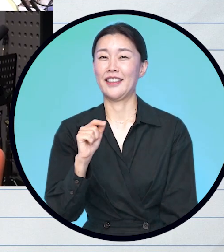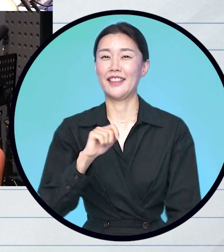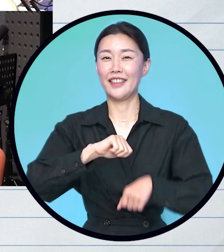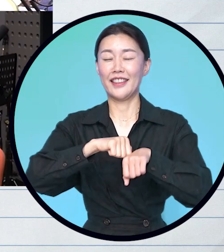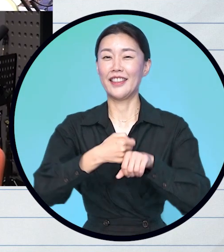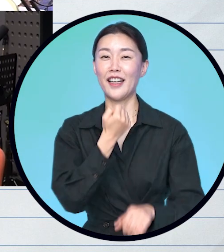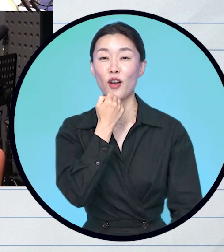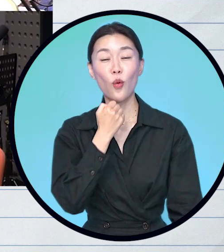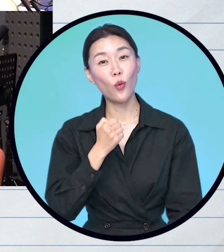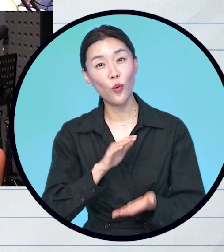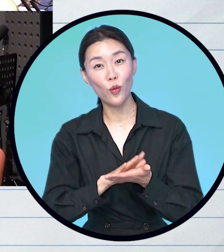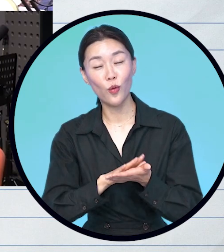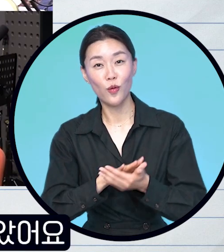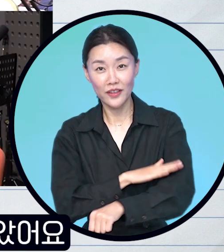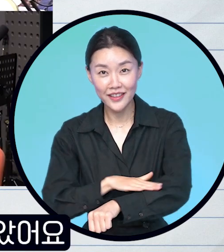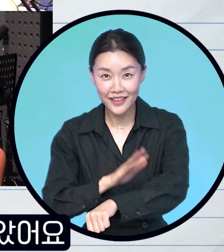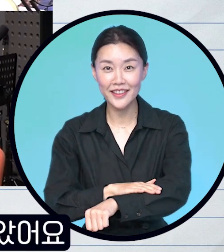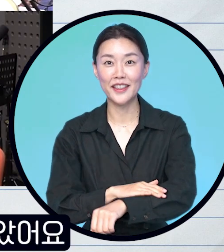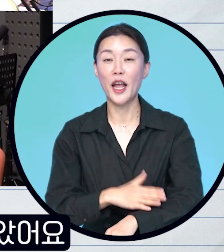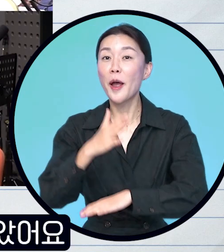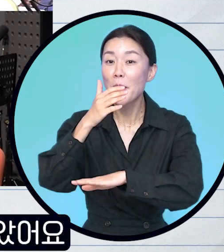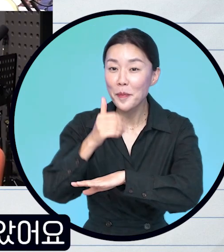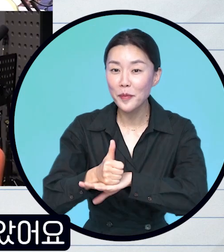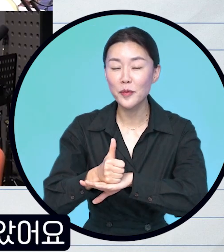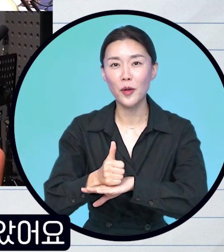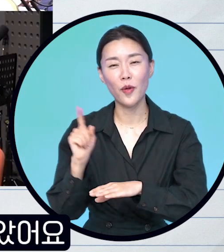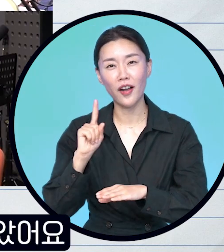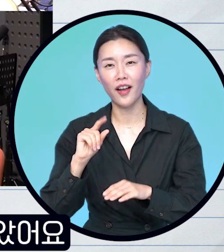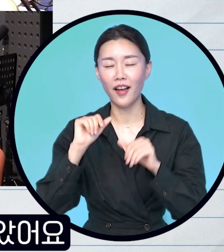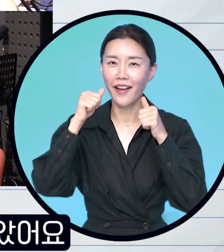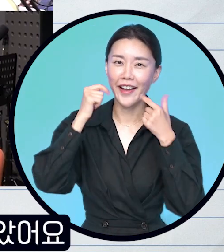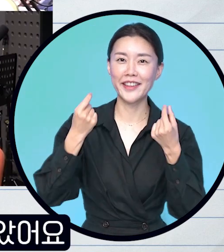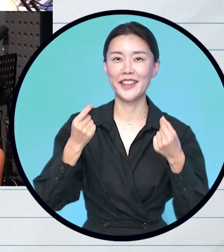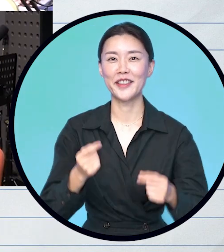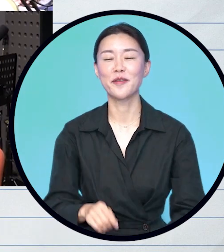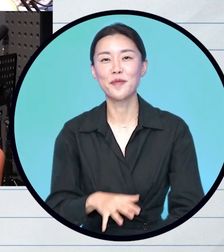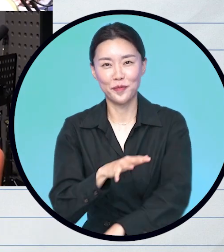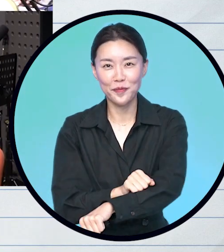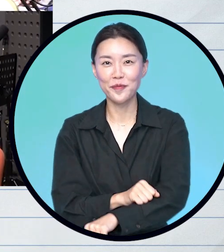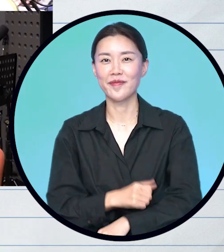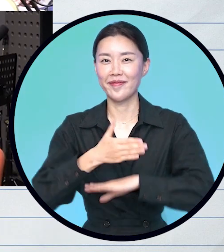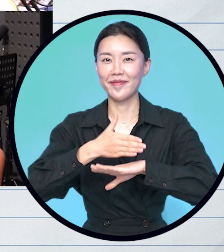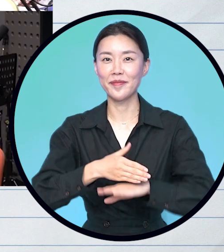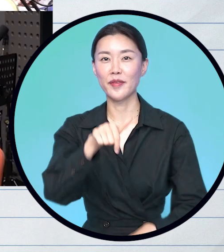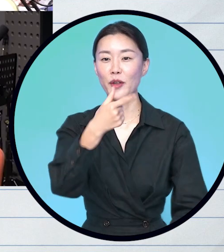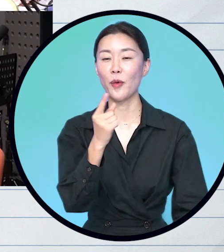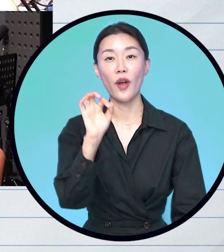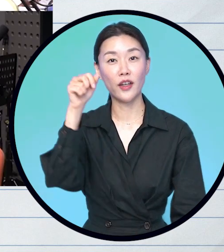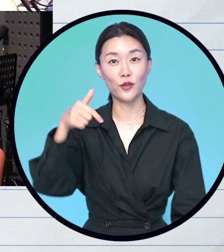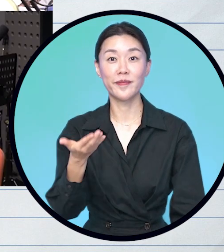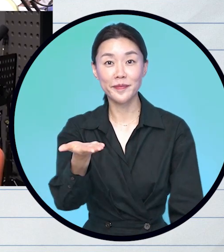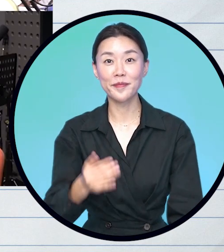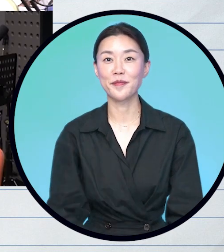어, 잘하네. 웃음 소리는 잘하네. 어, 마지막 약간 악동 같은 웃음 제대로였는데 어, 좋았어요. 어, 네, 감사합니다. 네. 범규 씨도 한번